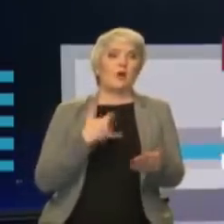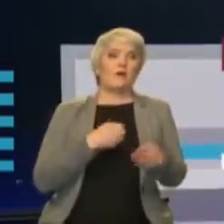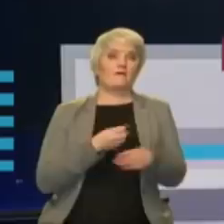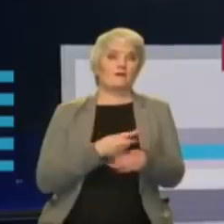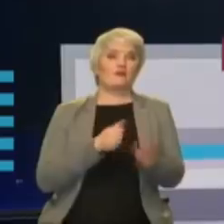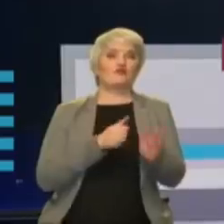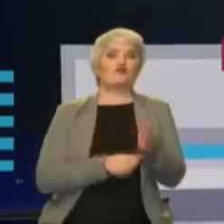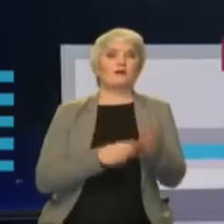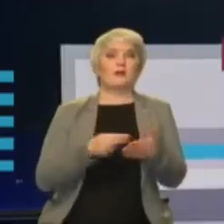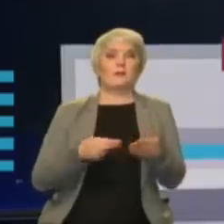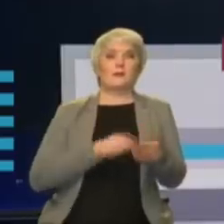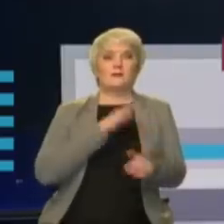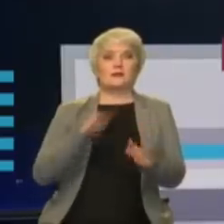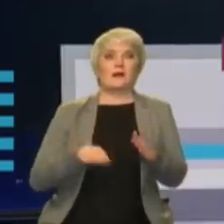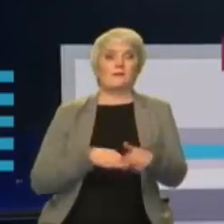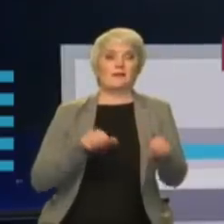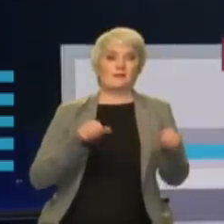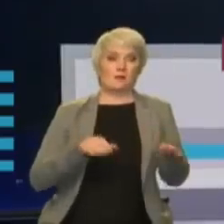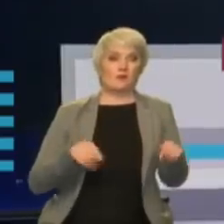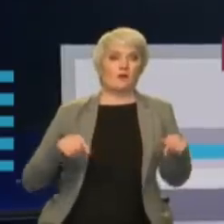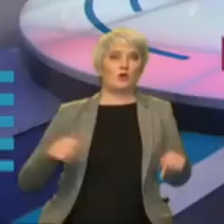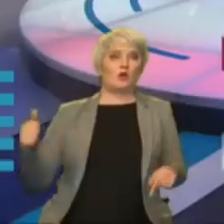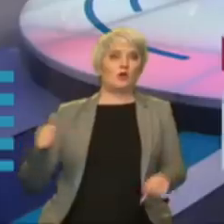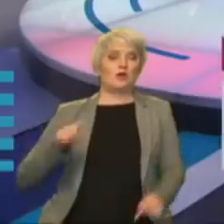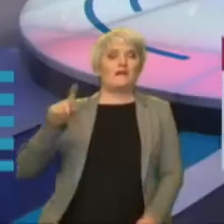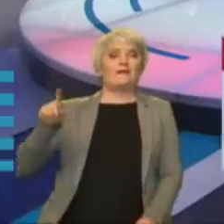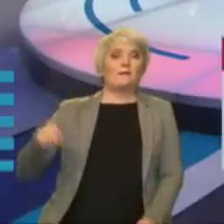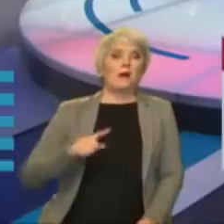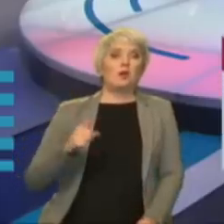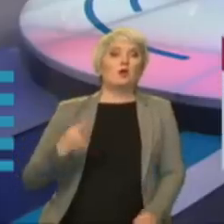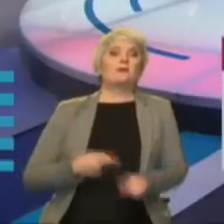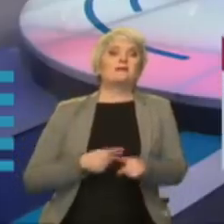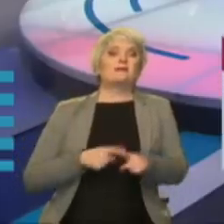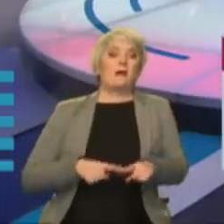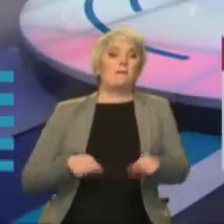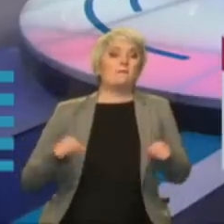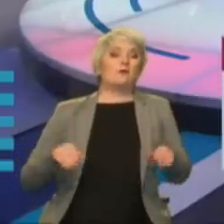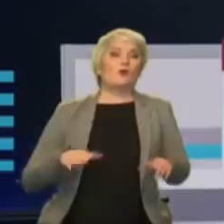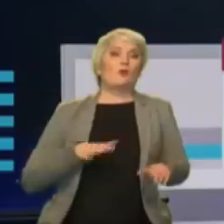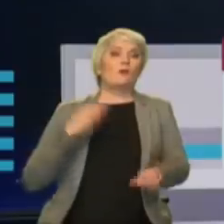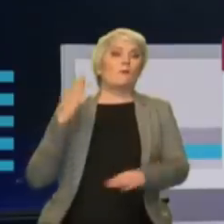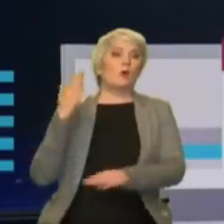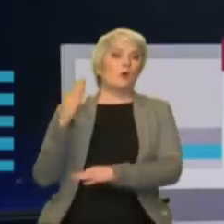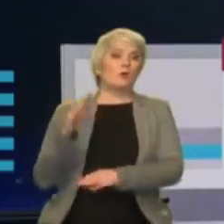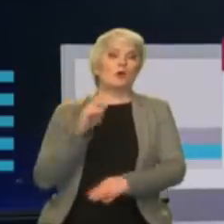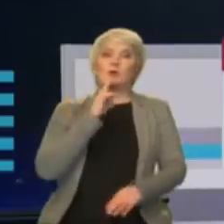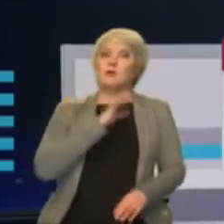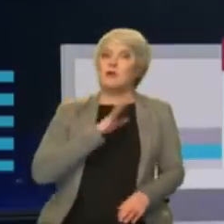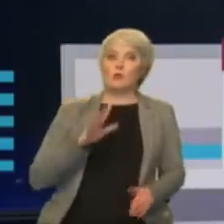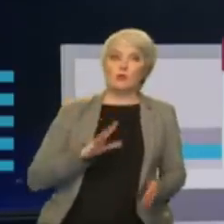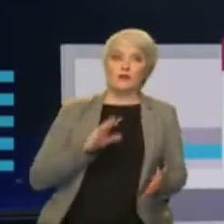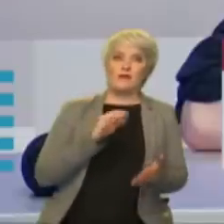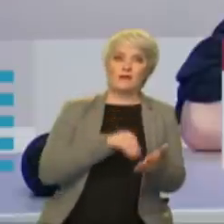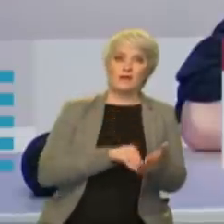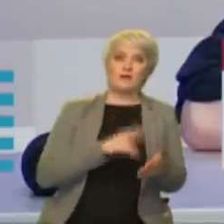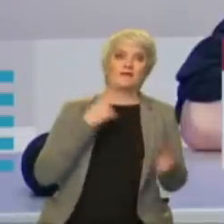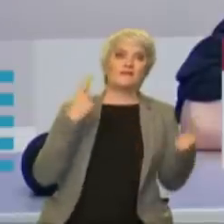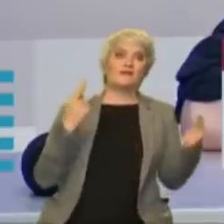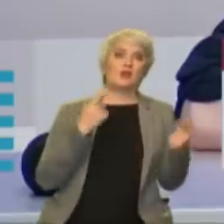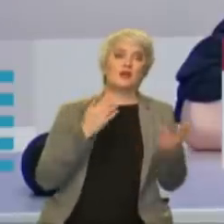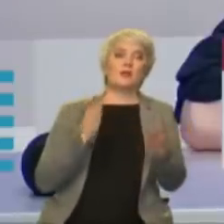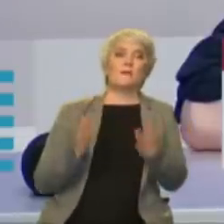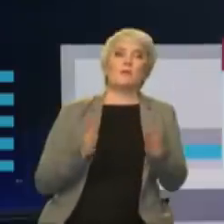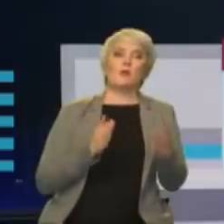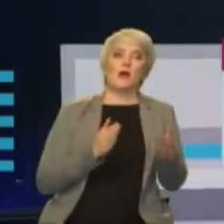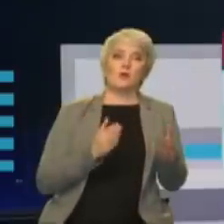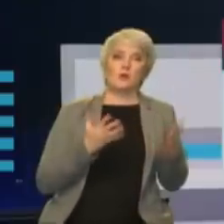підписів під постановою. Цього тижня ми вимагаємо, аби ця постанова була проголосована. І якщо не буде внесено в звичайний порядок денний цього